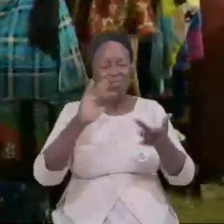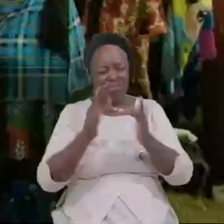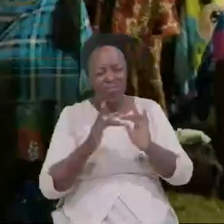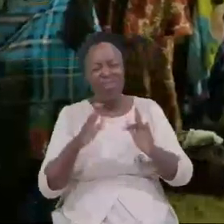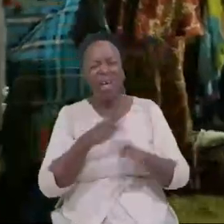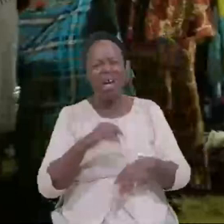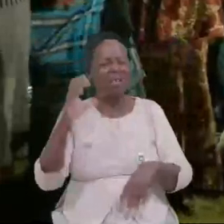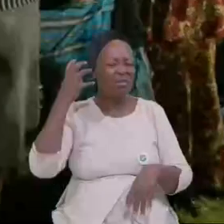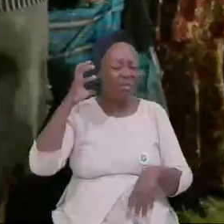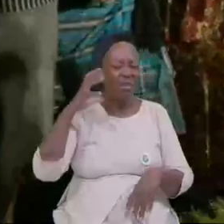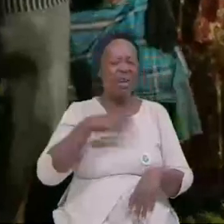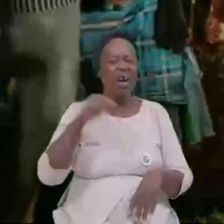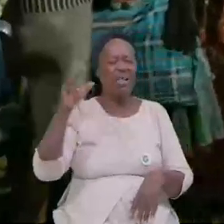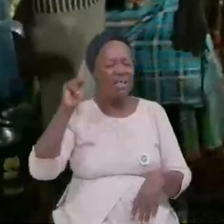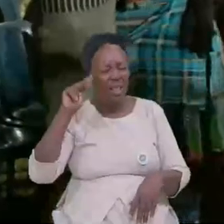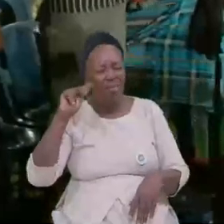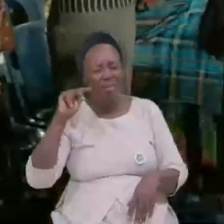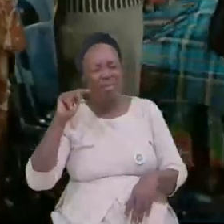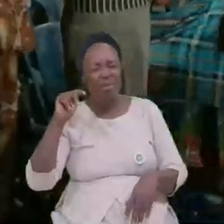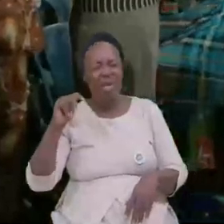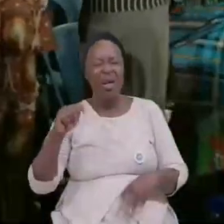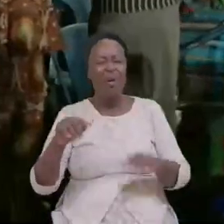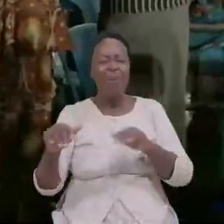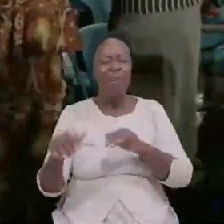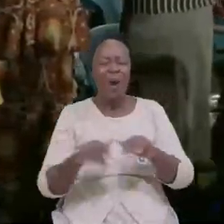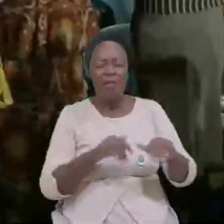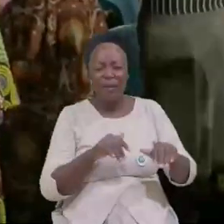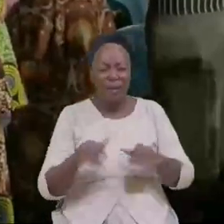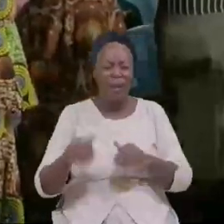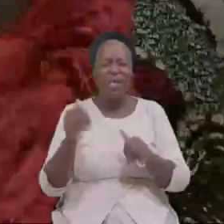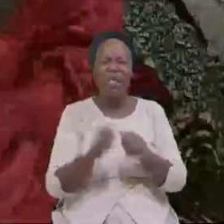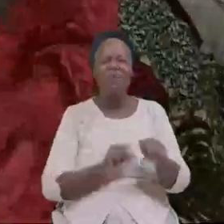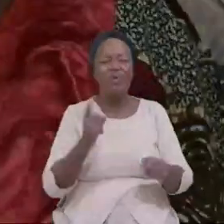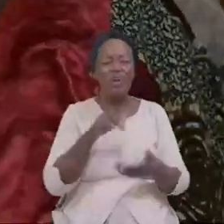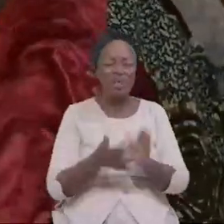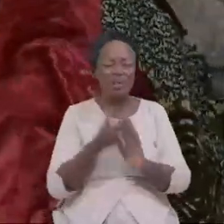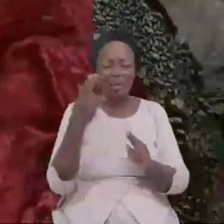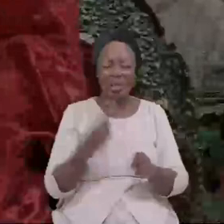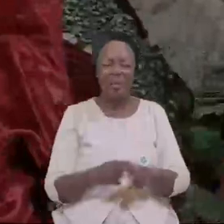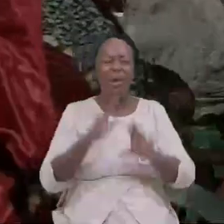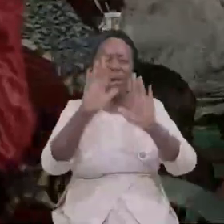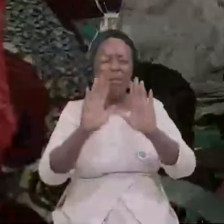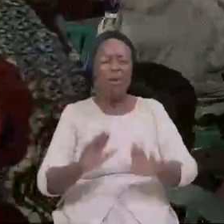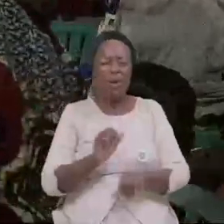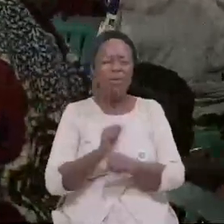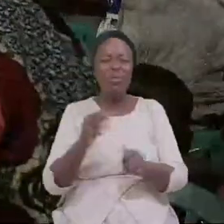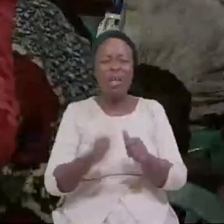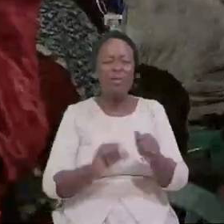la radio, à la télévision, l'accomplissement partout, miracle